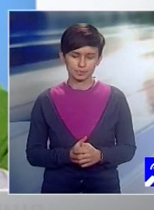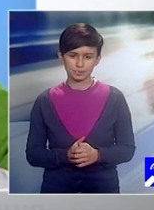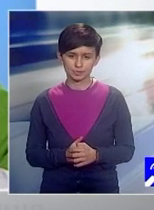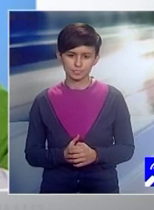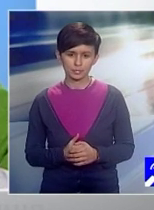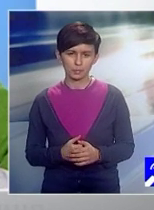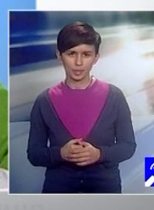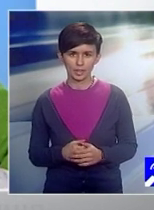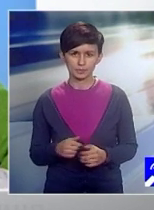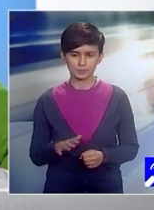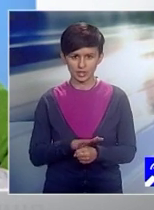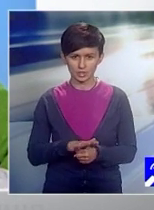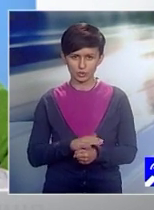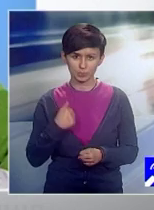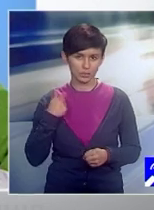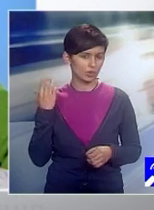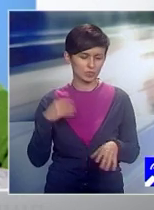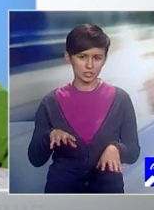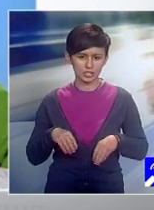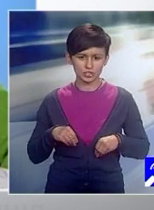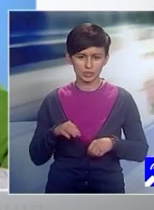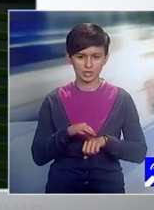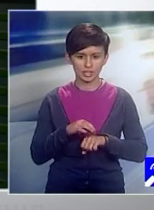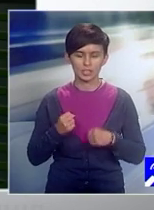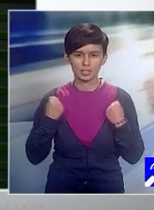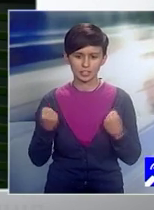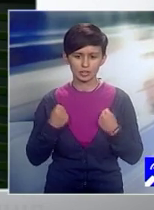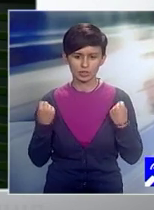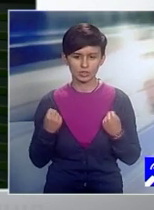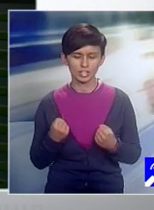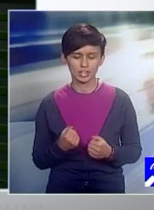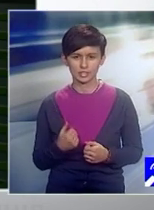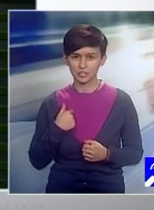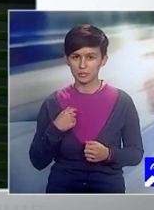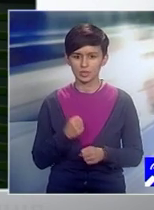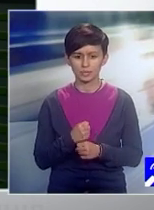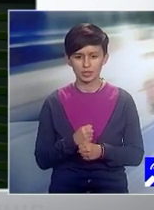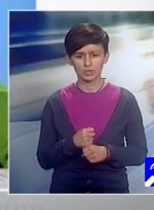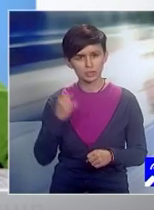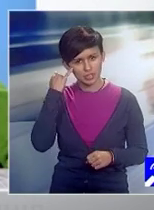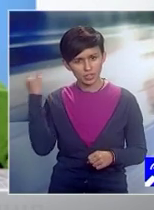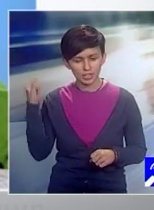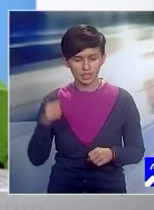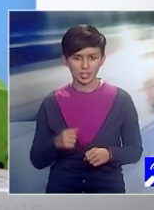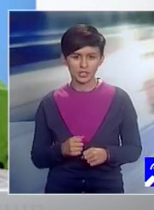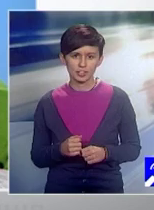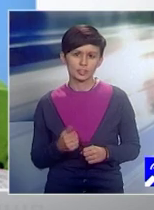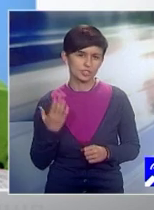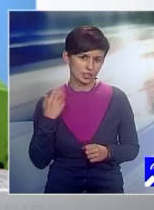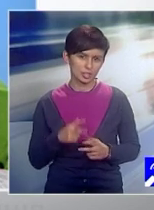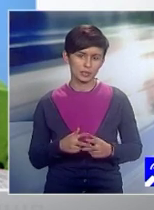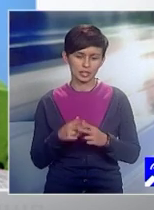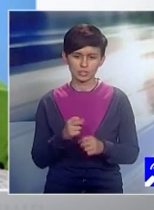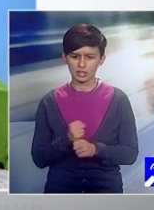acceptată la doctorat. Dar a fost un doctorat în cotutelă. Da, prospecție, exact. Și mi-a prins foarte bine. Am